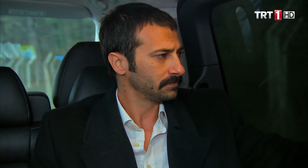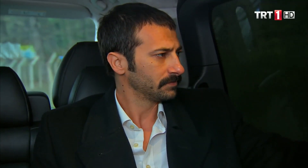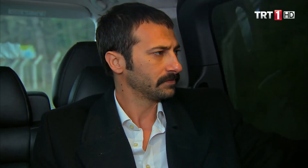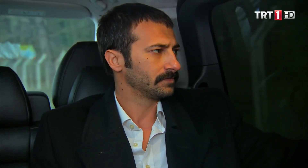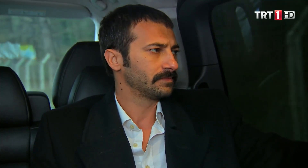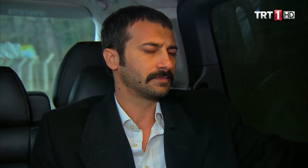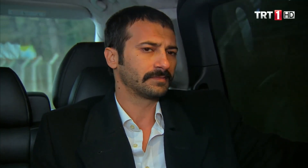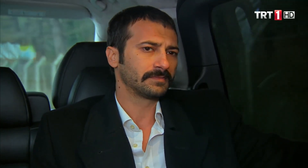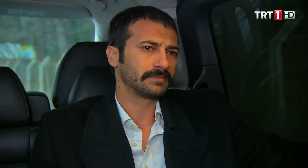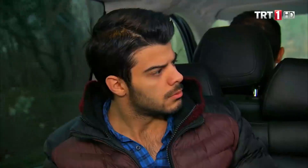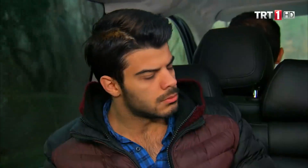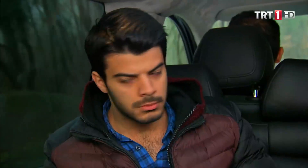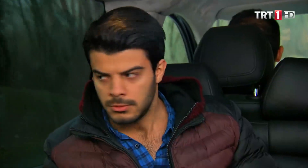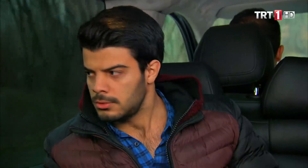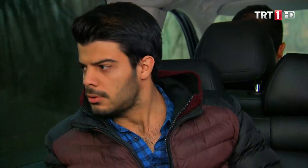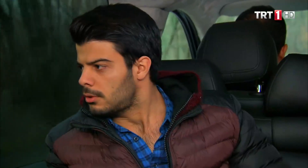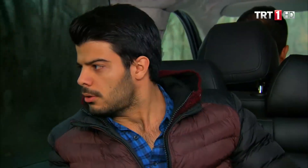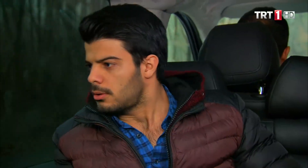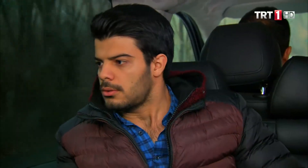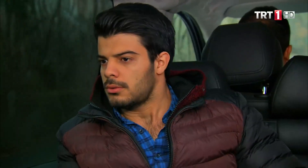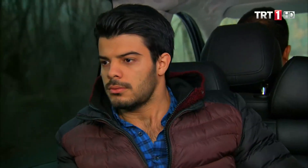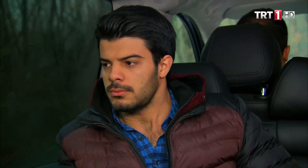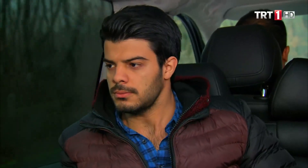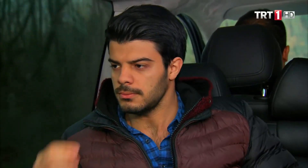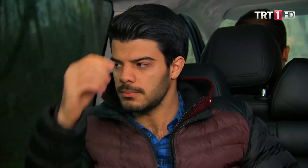Adam camdan dışarı bakıyor.